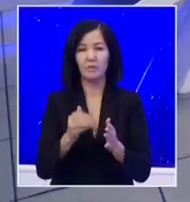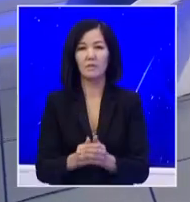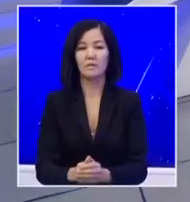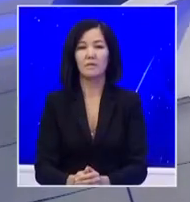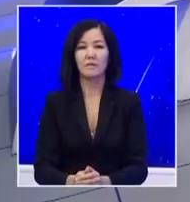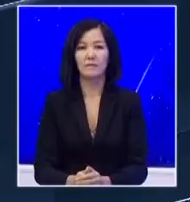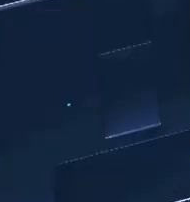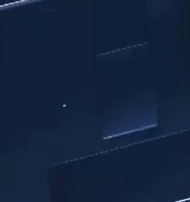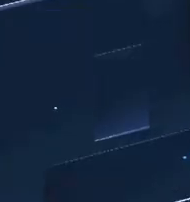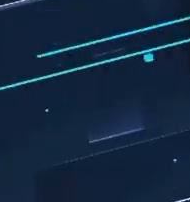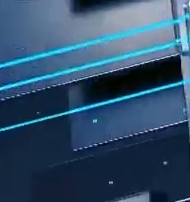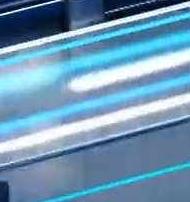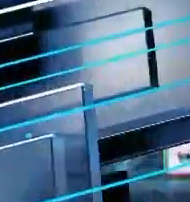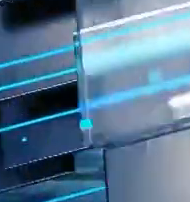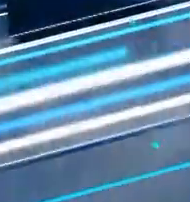көретіндеріңіз.